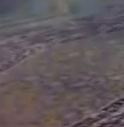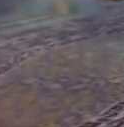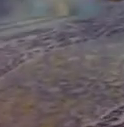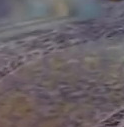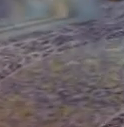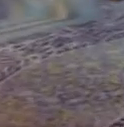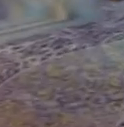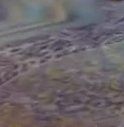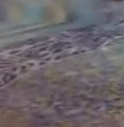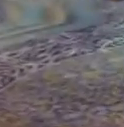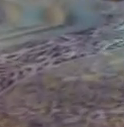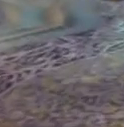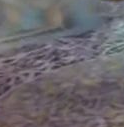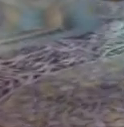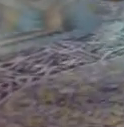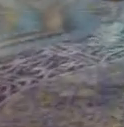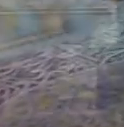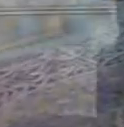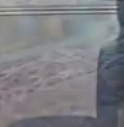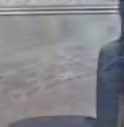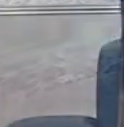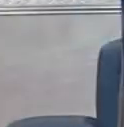سألوا إذا لم يعلموا.